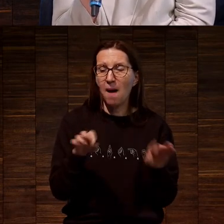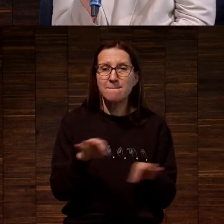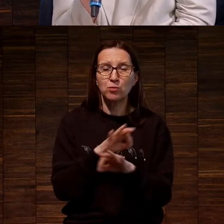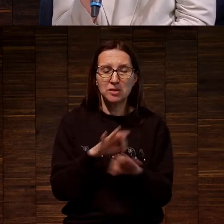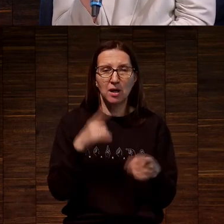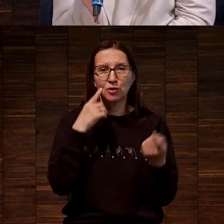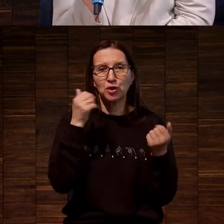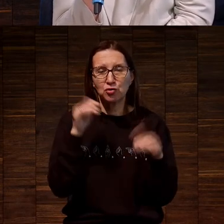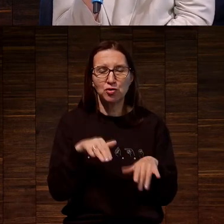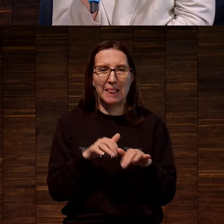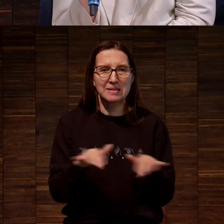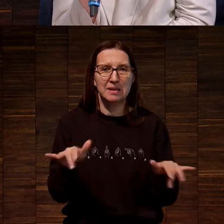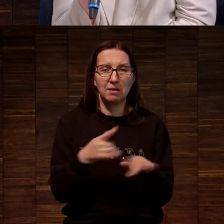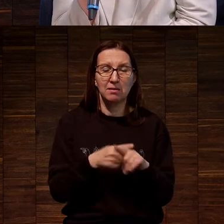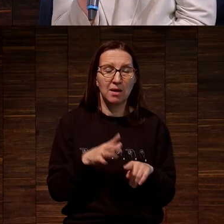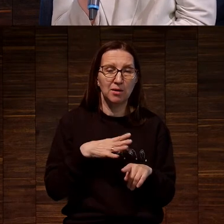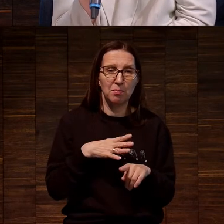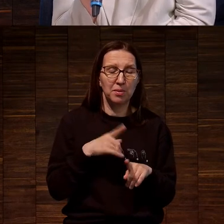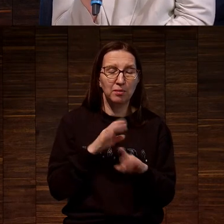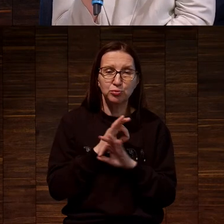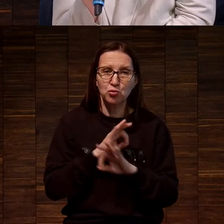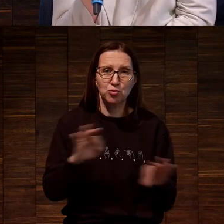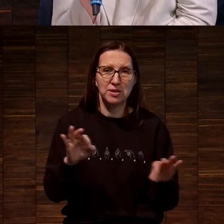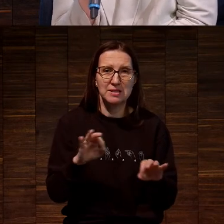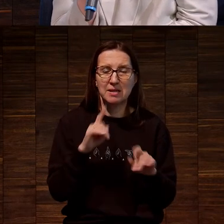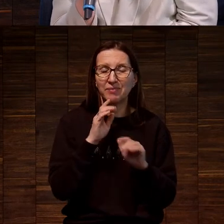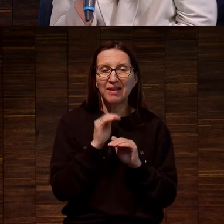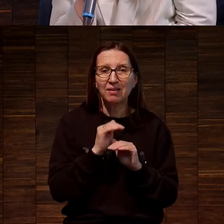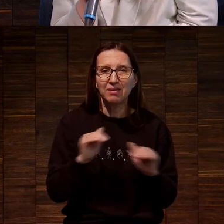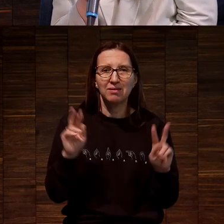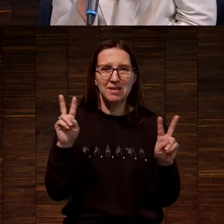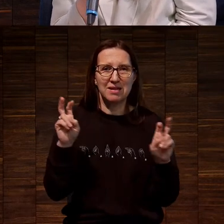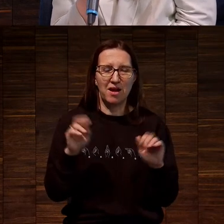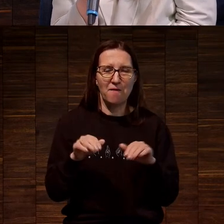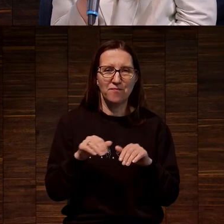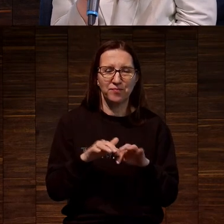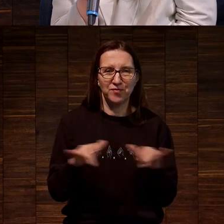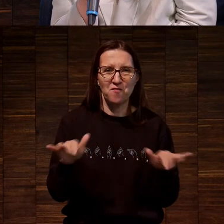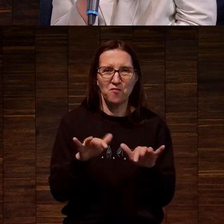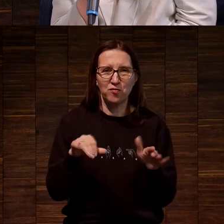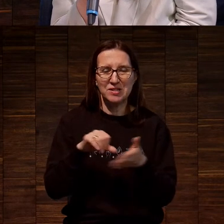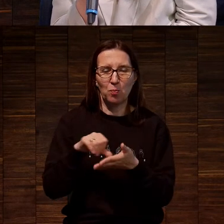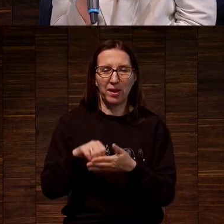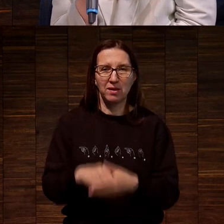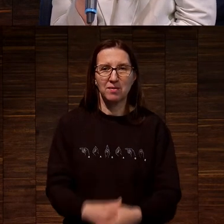музыканты решились играть. И это было невероятно чудесное, тихое выступление.